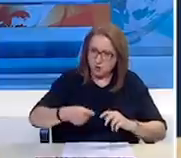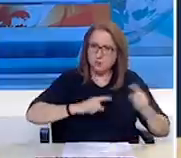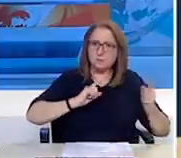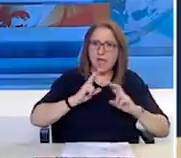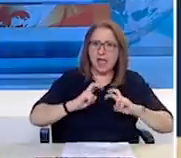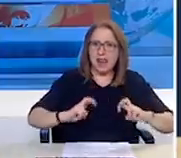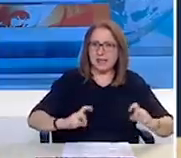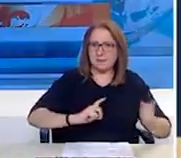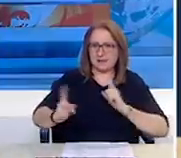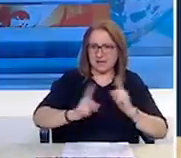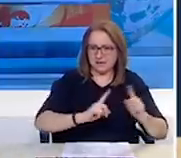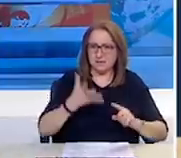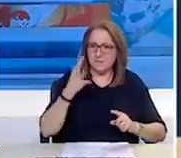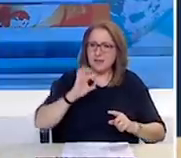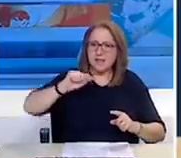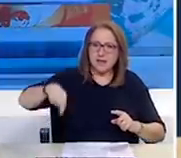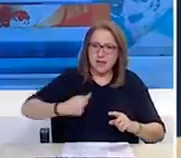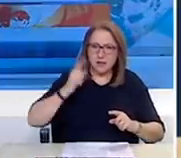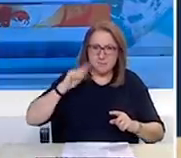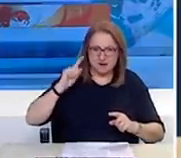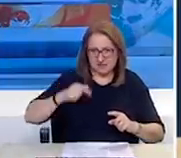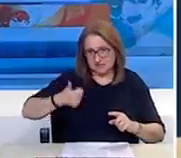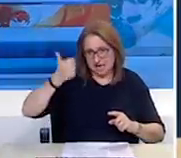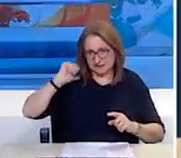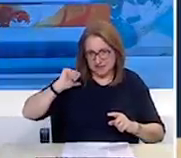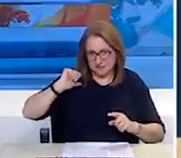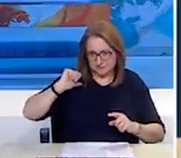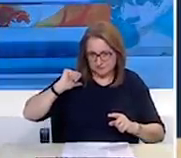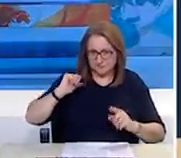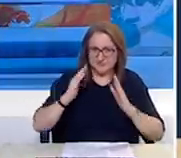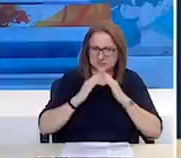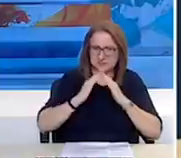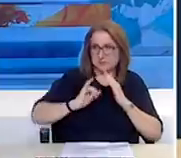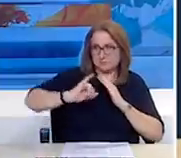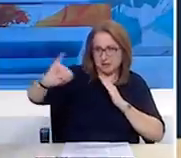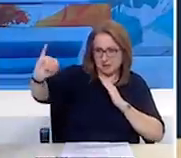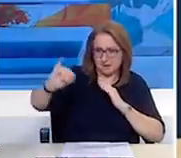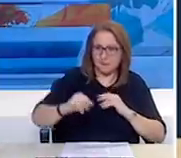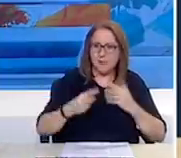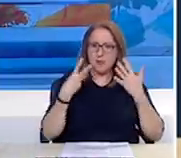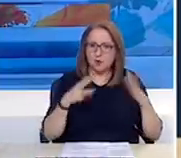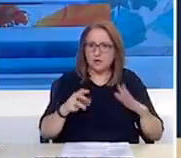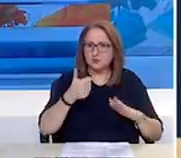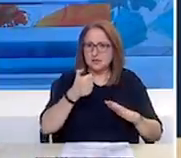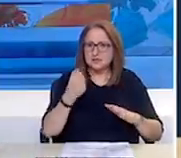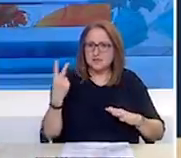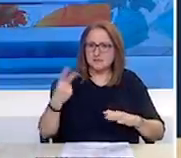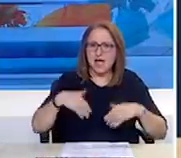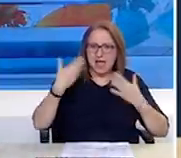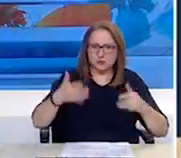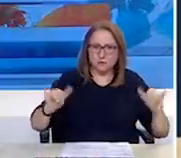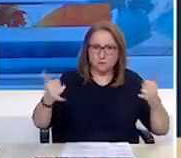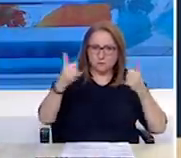Χθες βεβαιώθηκαν 59 παραβάσεις για μετακινήσεις εκτός περιφερειακής ενότητας μόνιμης κατοικίας και 867 παραβάσεις για άσκοπη